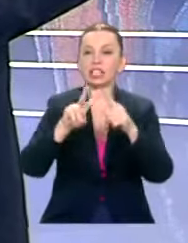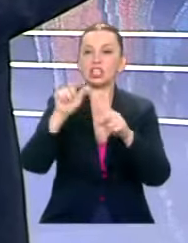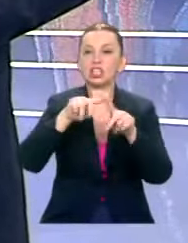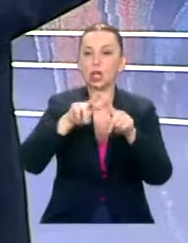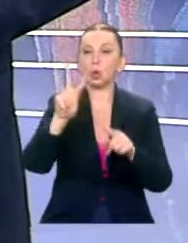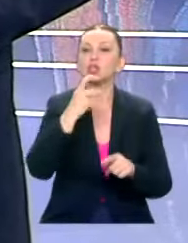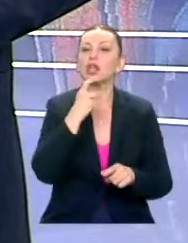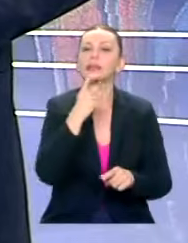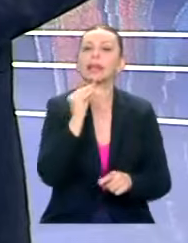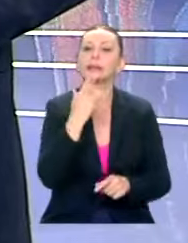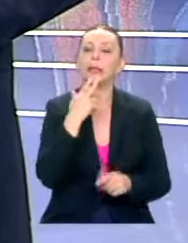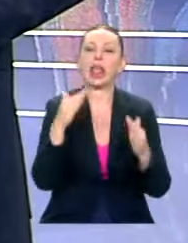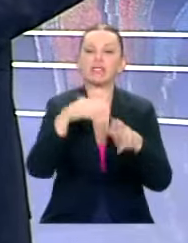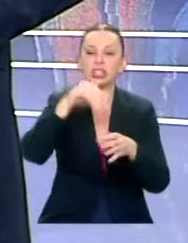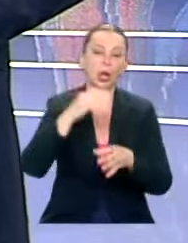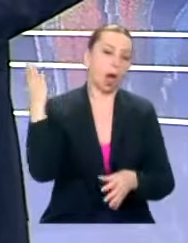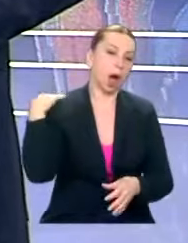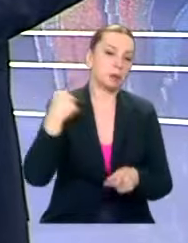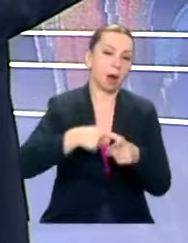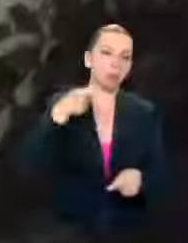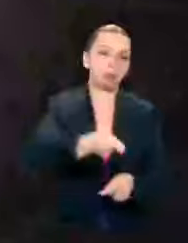evinde sırtından bıçaklanarak öldürüldü.